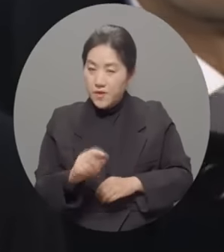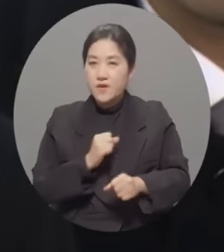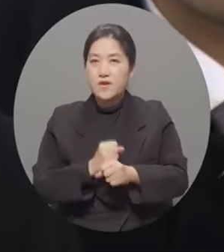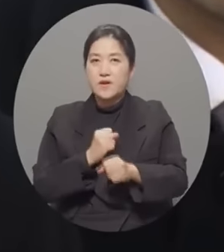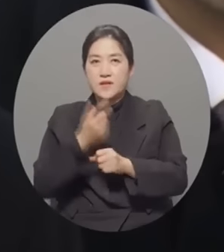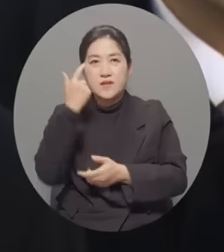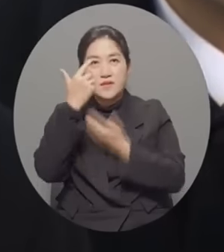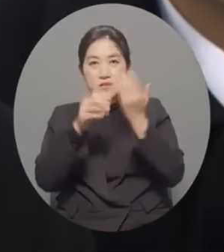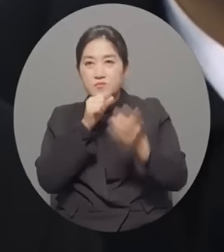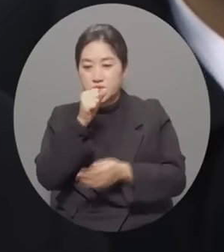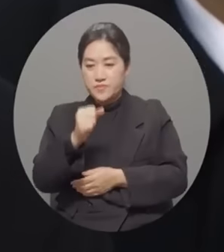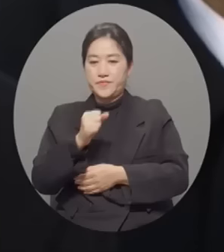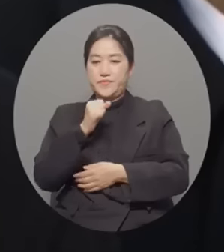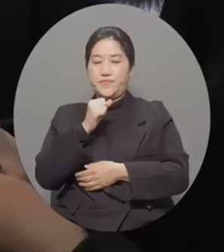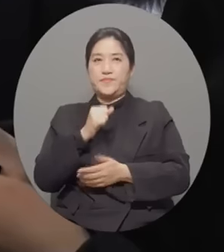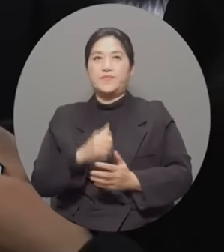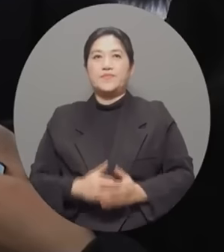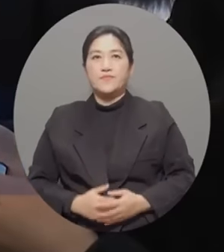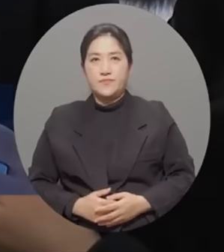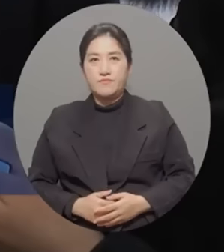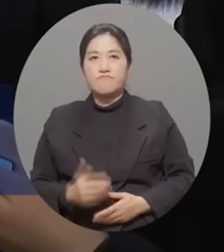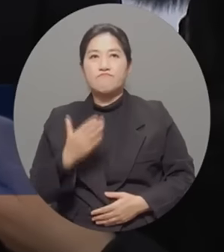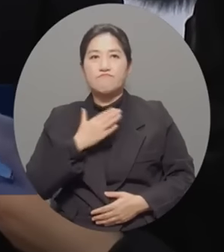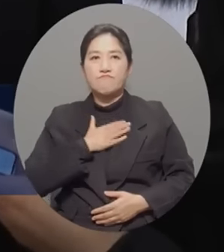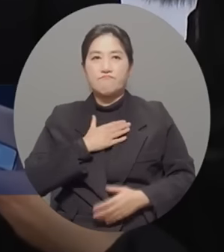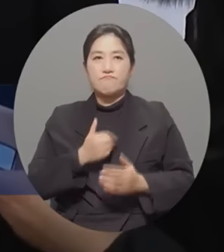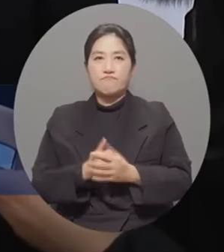기자들의 질문을 받았습니다. 저는